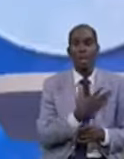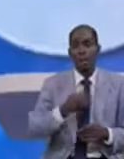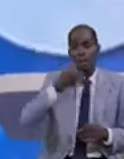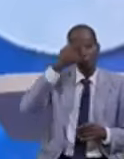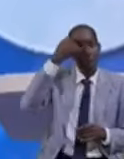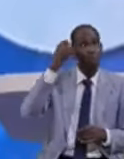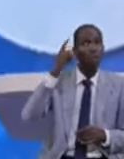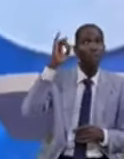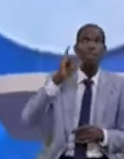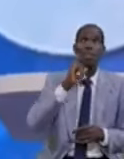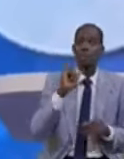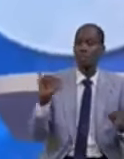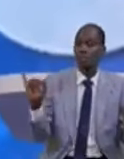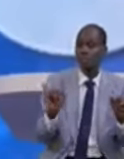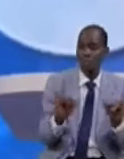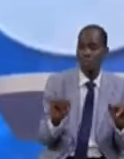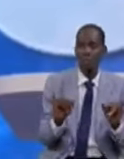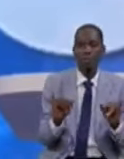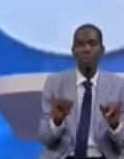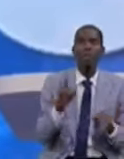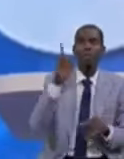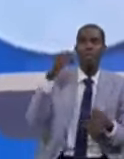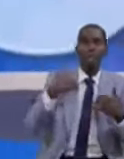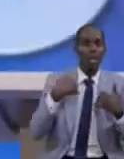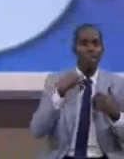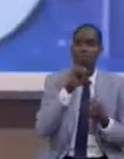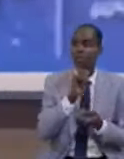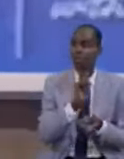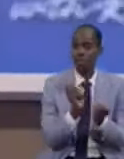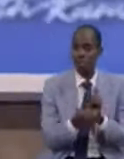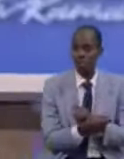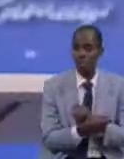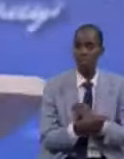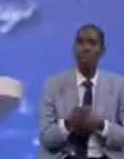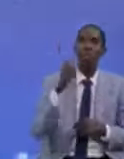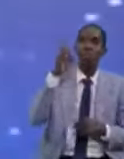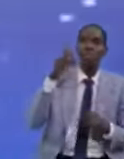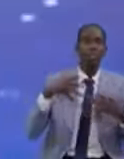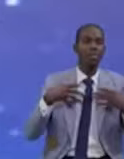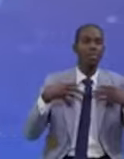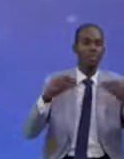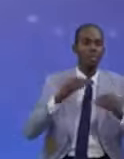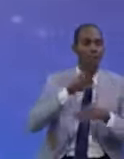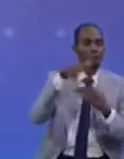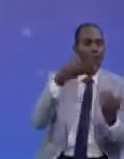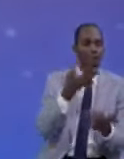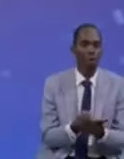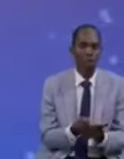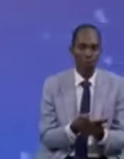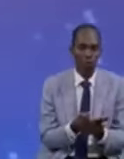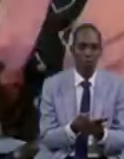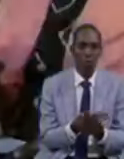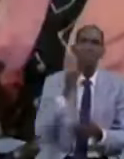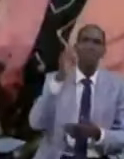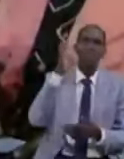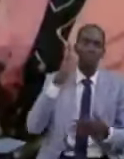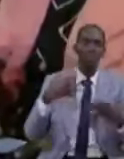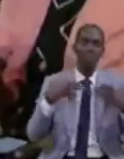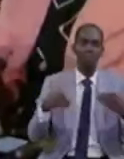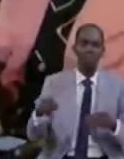toujours le même il n'a pas changé il l'a guéri tous il va te guérir